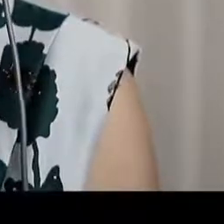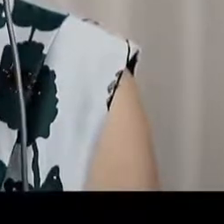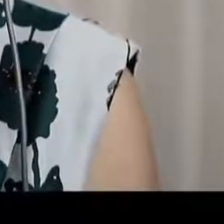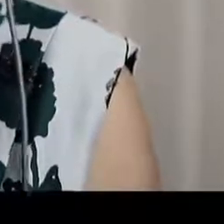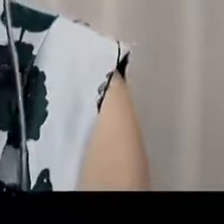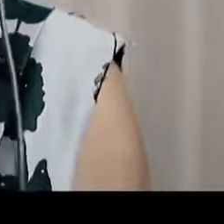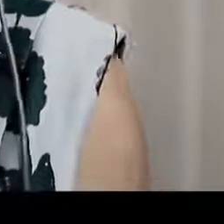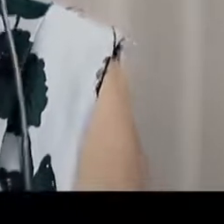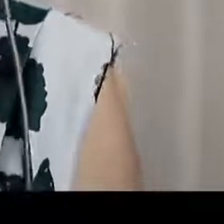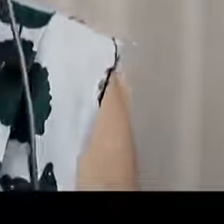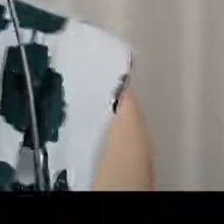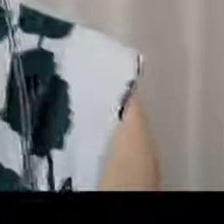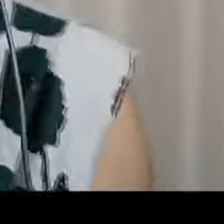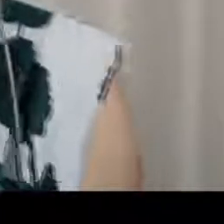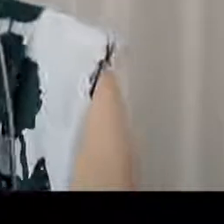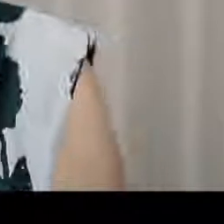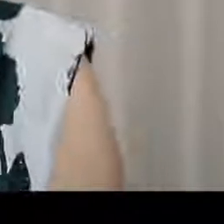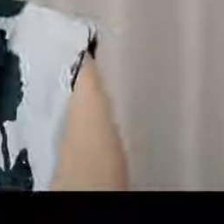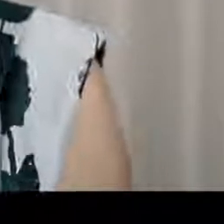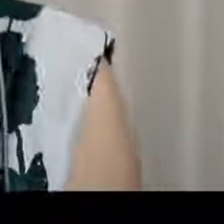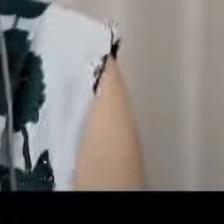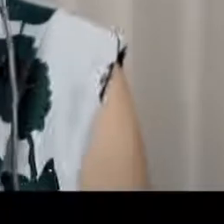harus kita